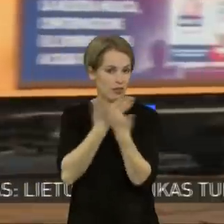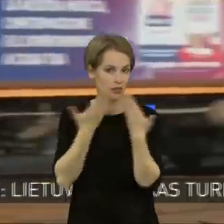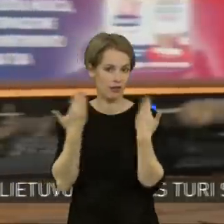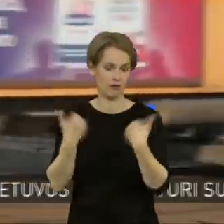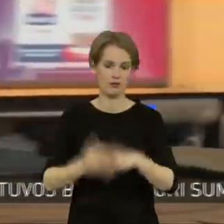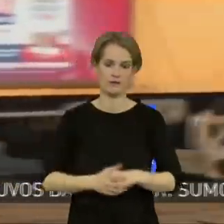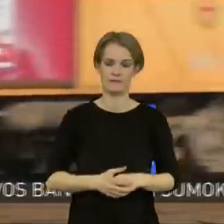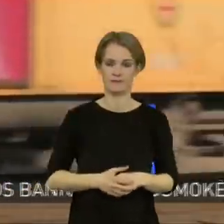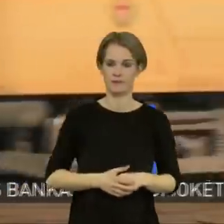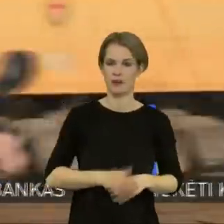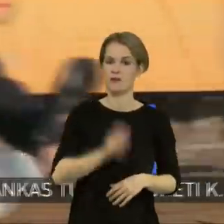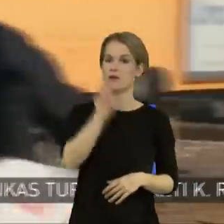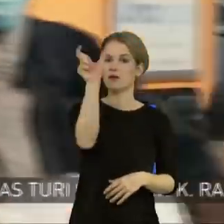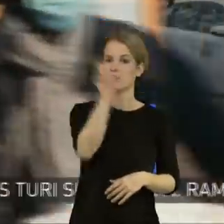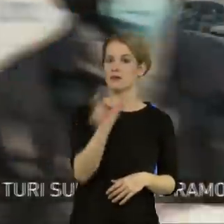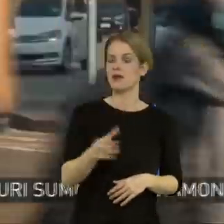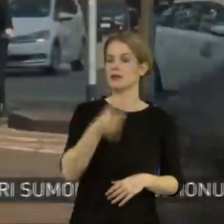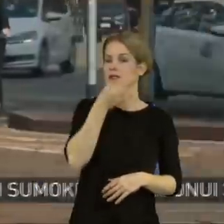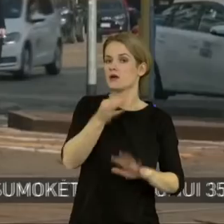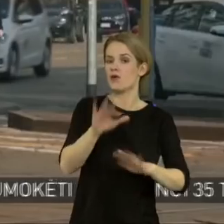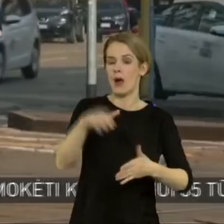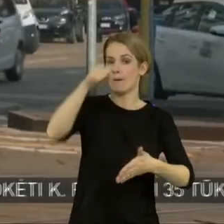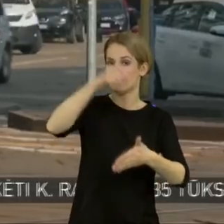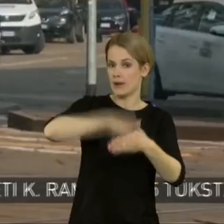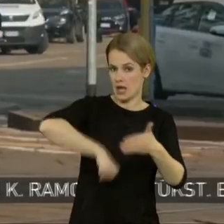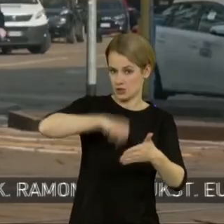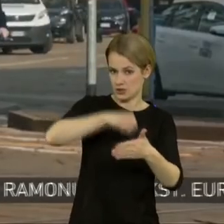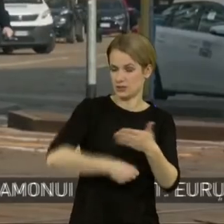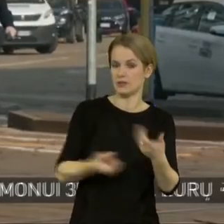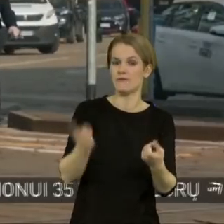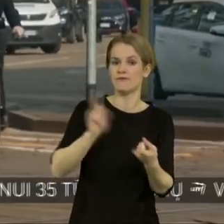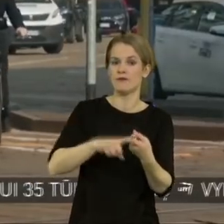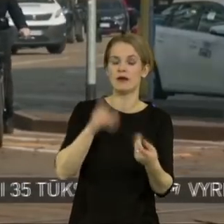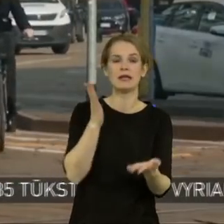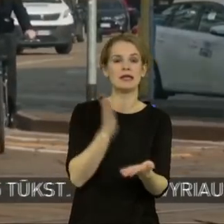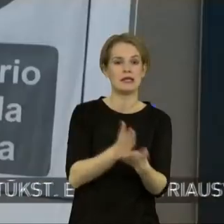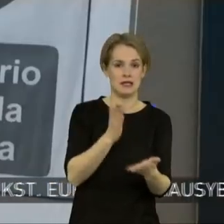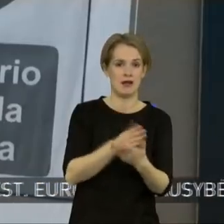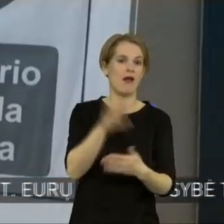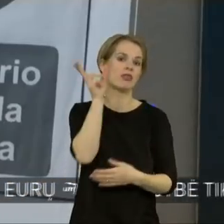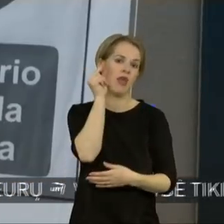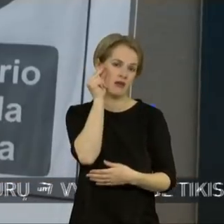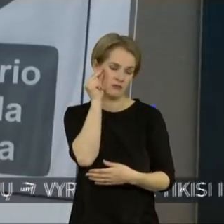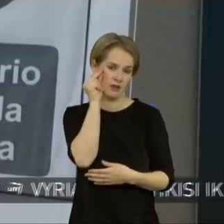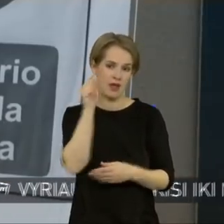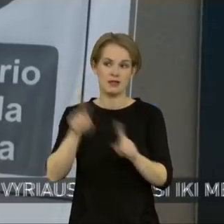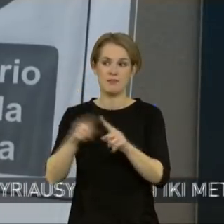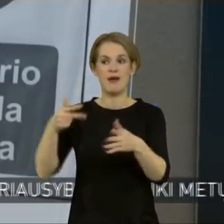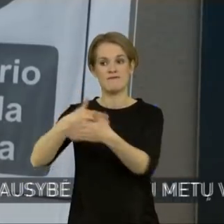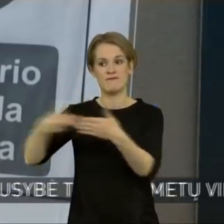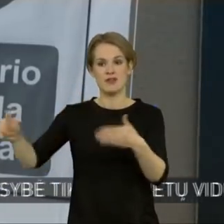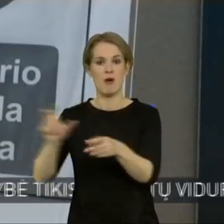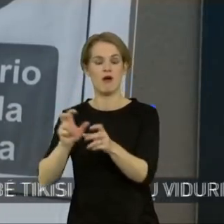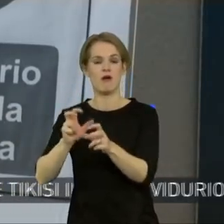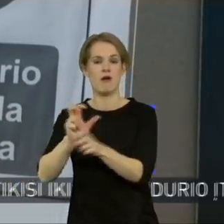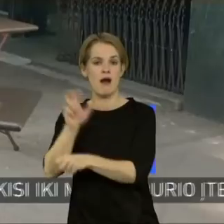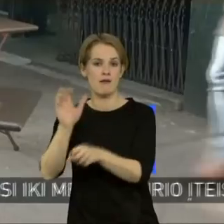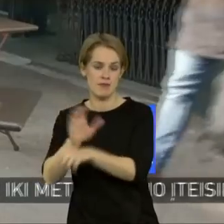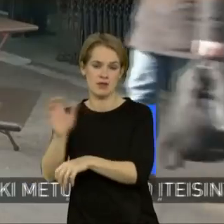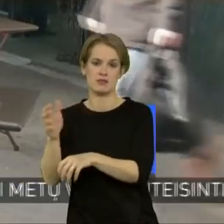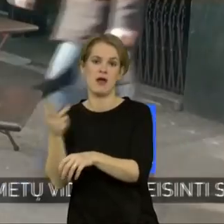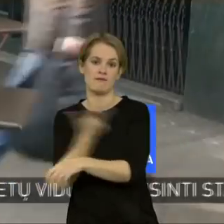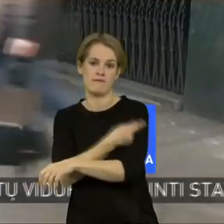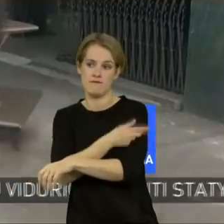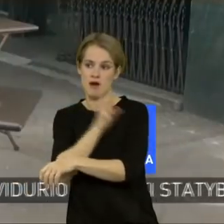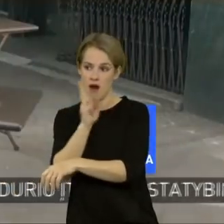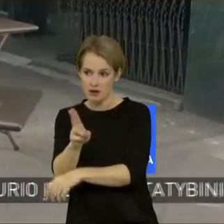Italija argumentuoja, kad priežastis sutiekimo terminais vėluojančios skiepų kompanijos ir sako, kad tai nepriimtina, todėl vakar